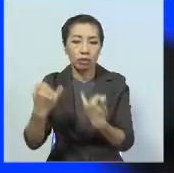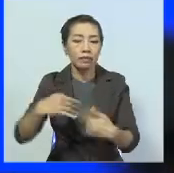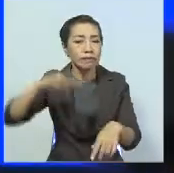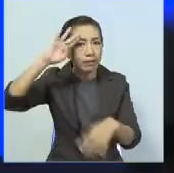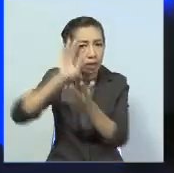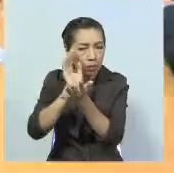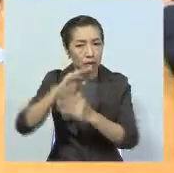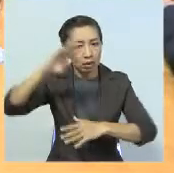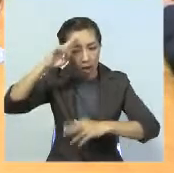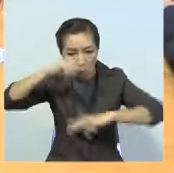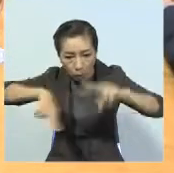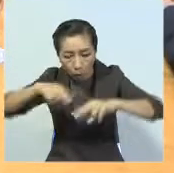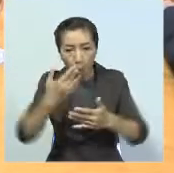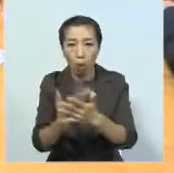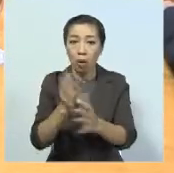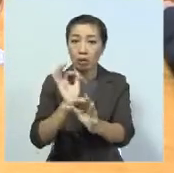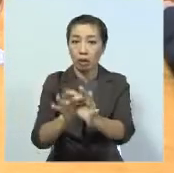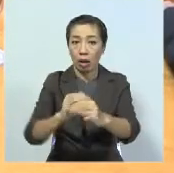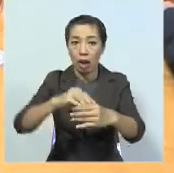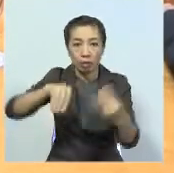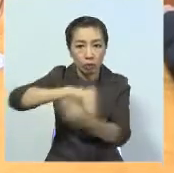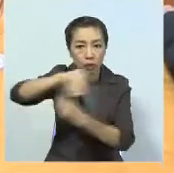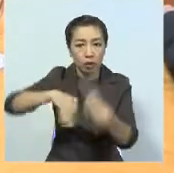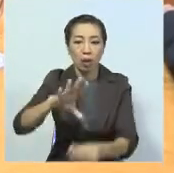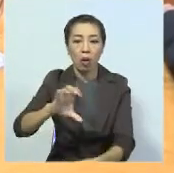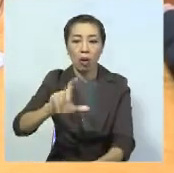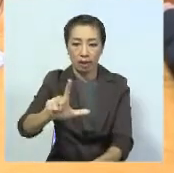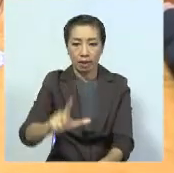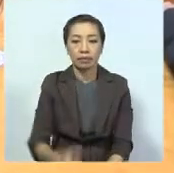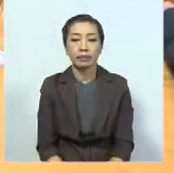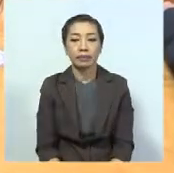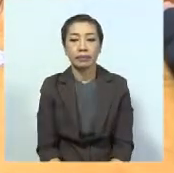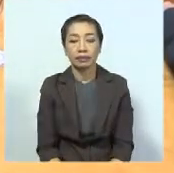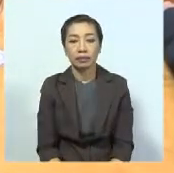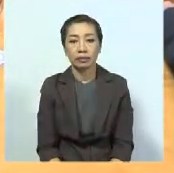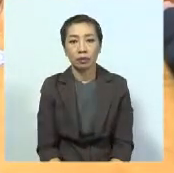วจพบเครือข่ายนี้มีเงินหมุนเวียนในบัญชีกว่า500ล้านบาท